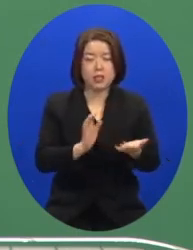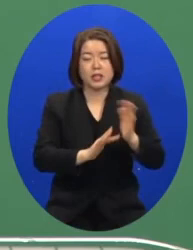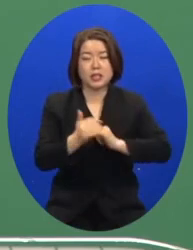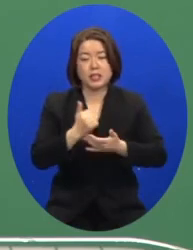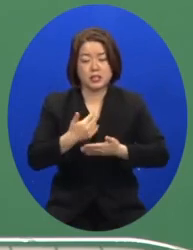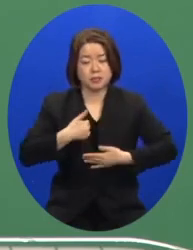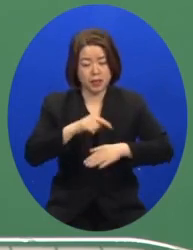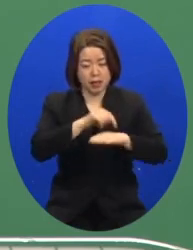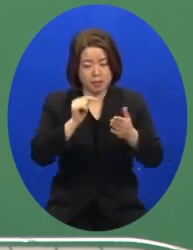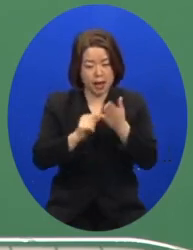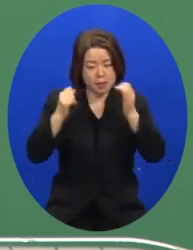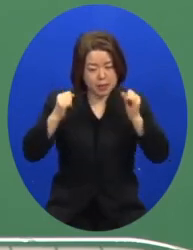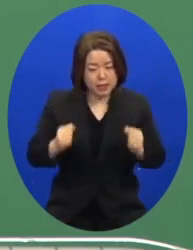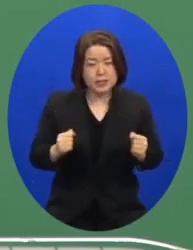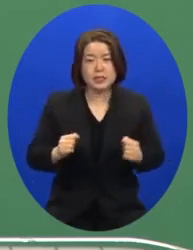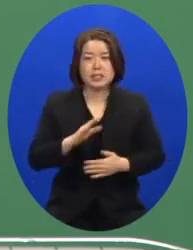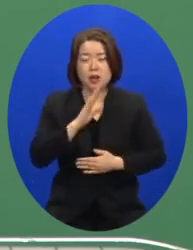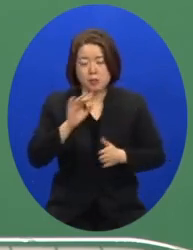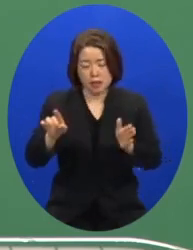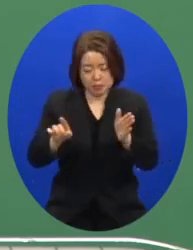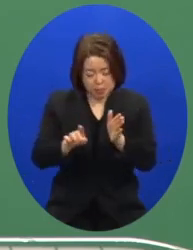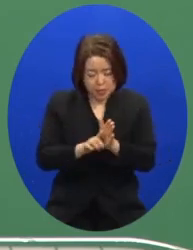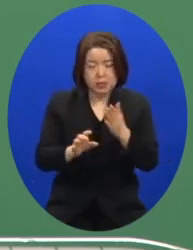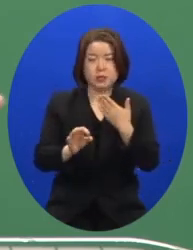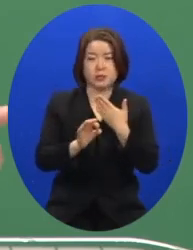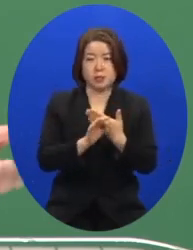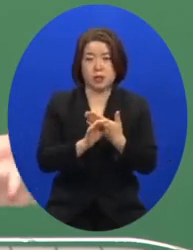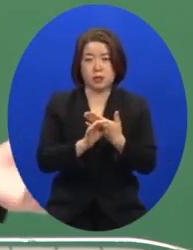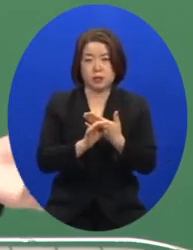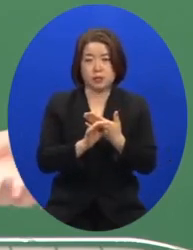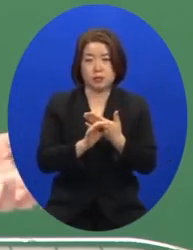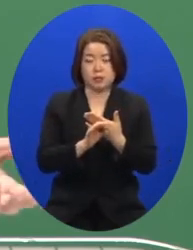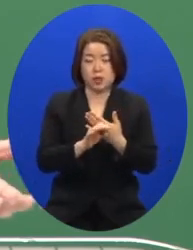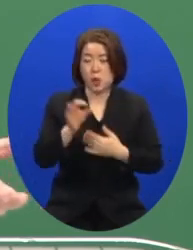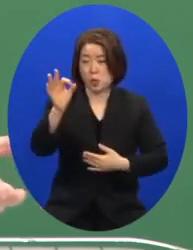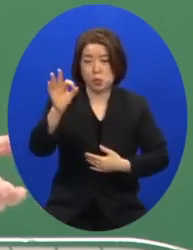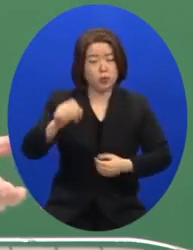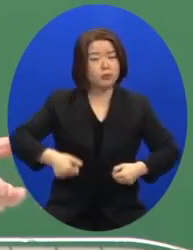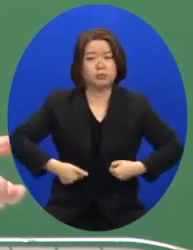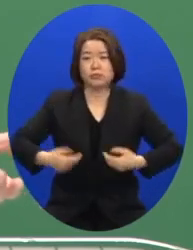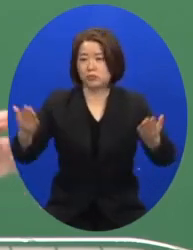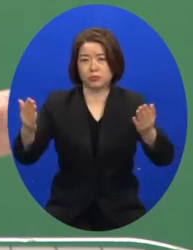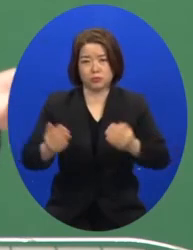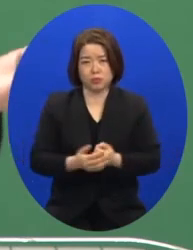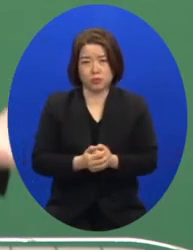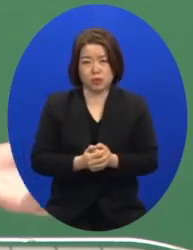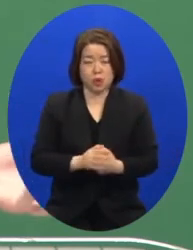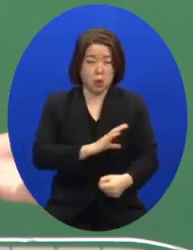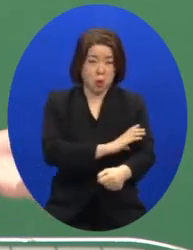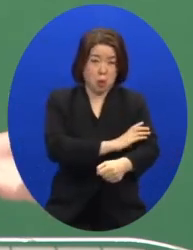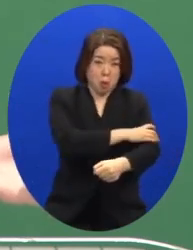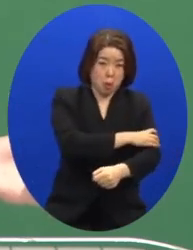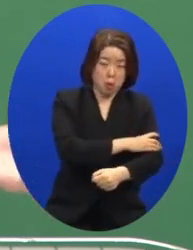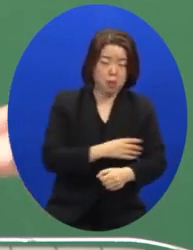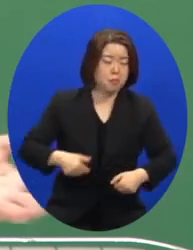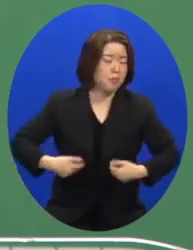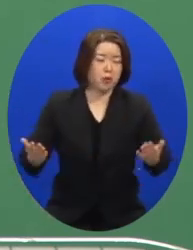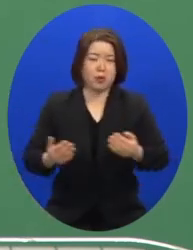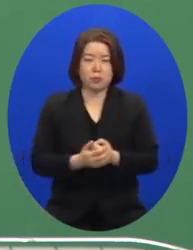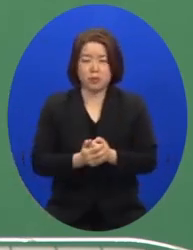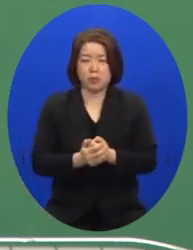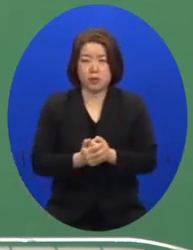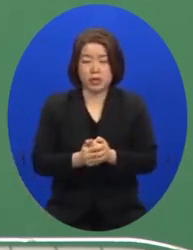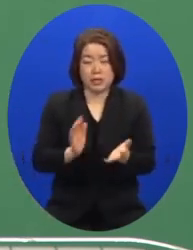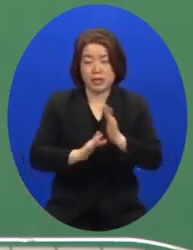내 마음의 거하시는 것이 정말 믿어 지면 그러면 돈이 뭐가 필요해요 권력의 뭐가 필요해요